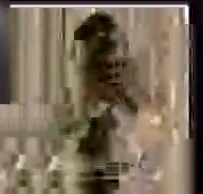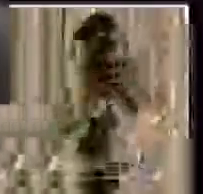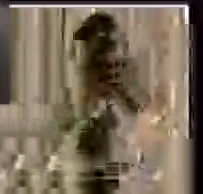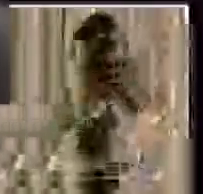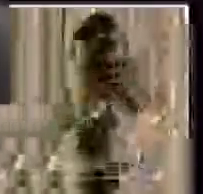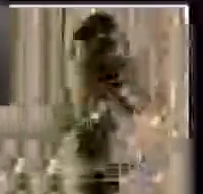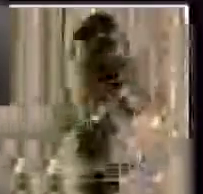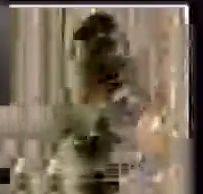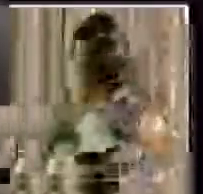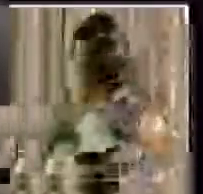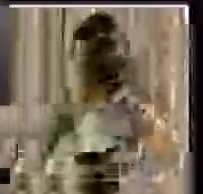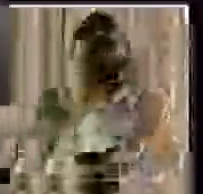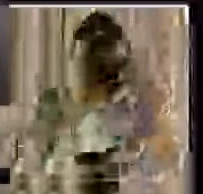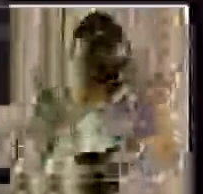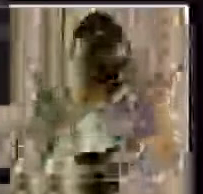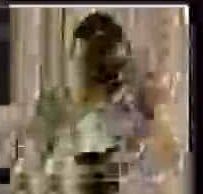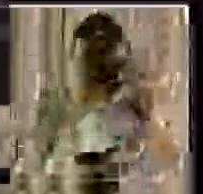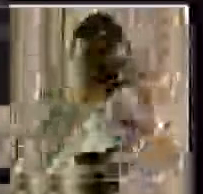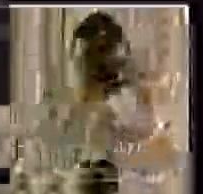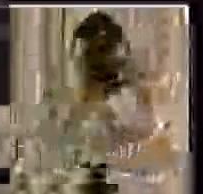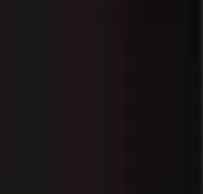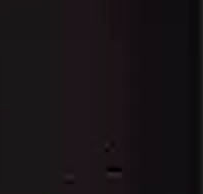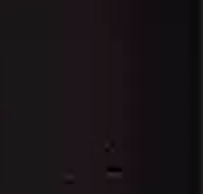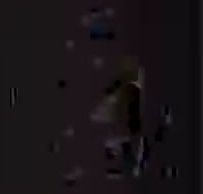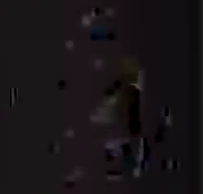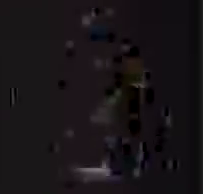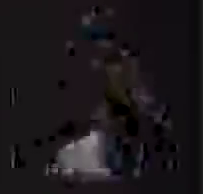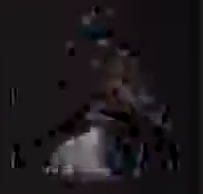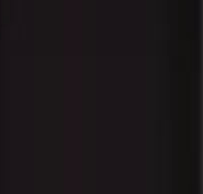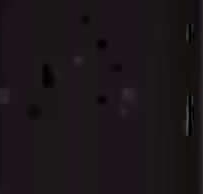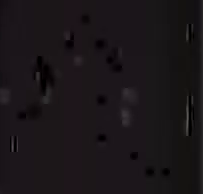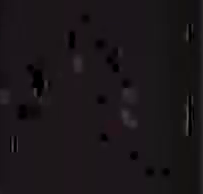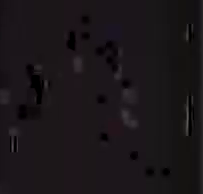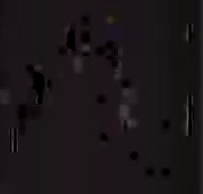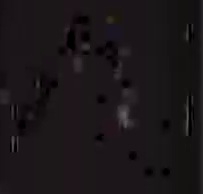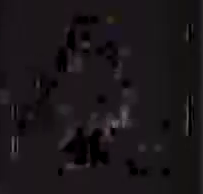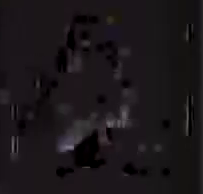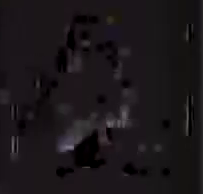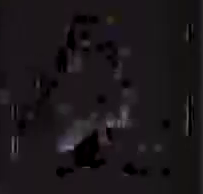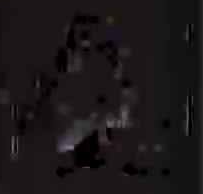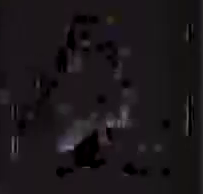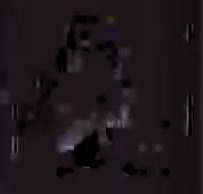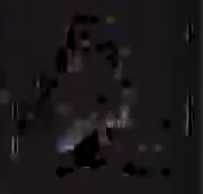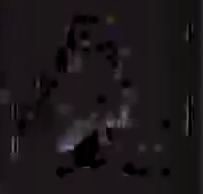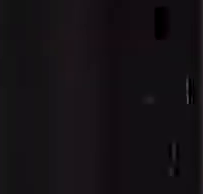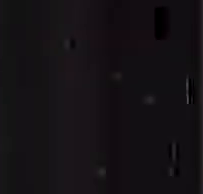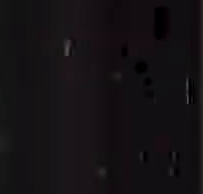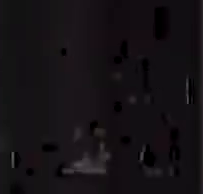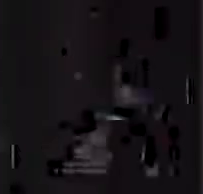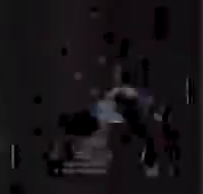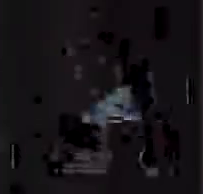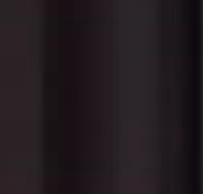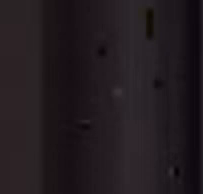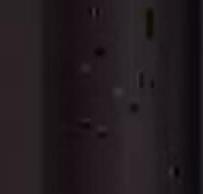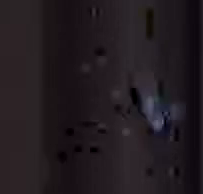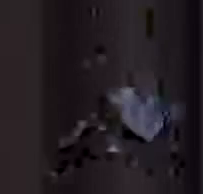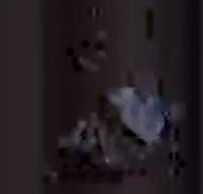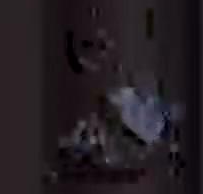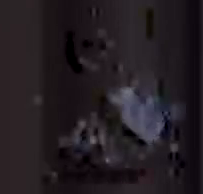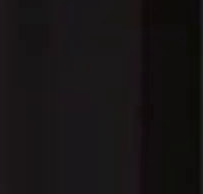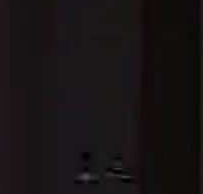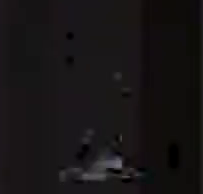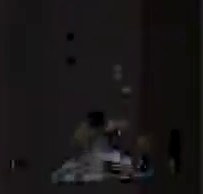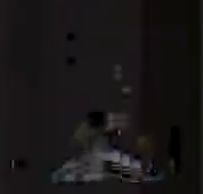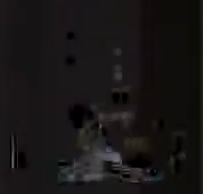පාසල් ශිෂ්‍ය ශිෂ්‍යාව ඉන්නවා දමිළ ශිෂ්‍ය ශිෂ්‍යාව ඉන්නවා මුස්ලිම් හින්දු ශිෂ්‍ය ශිෂ්‍යාව ඉන්නවා